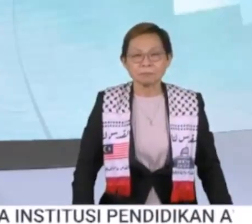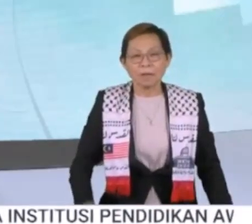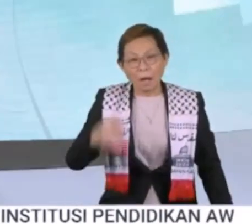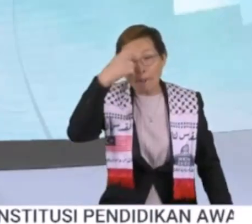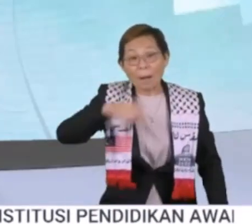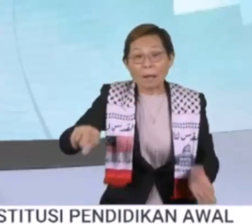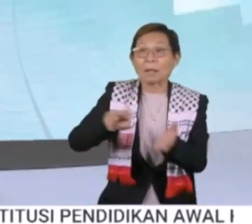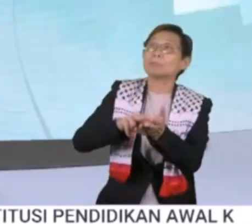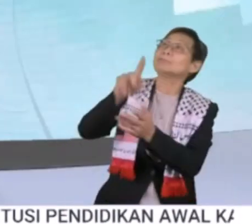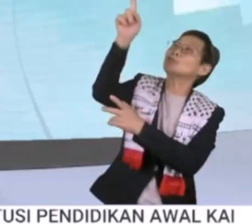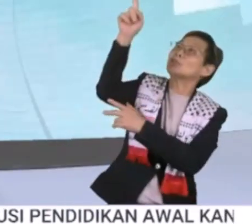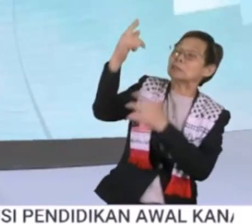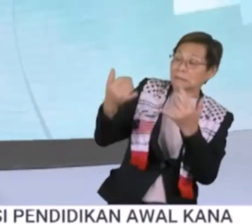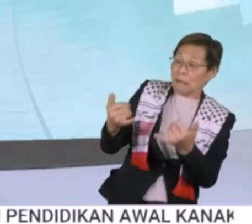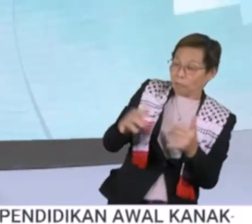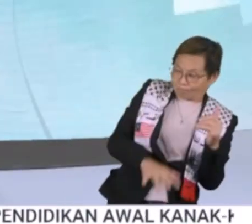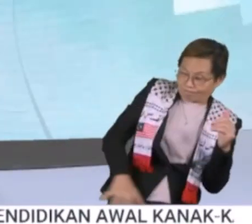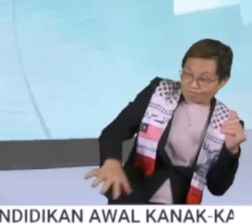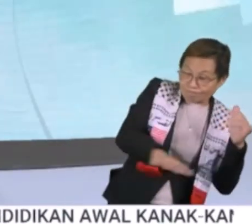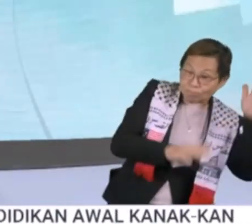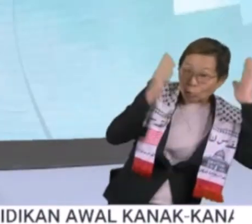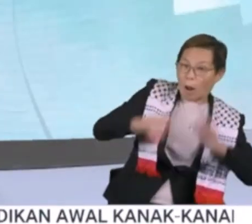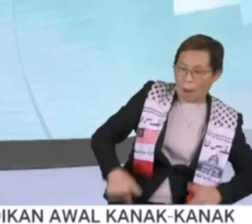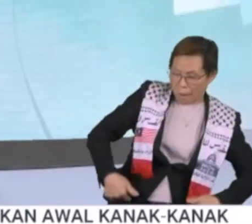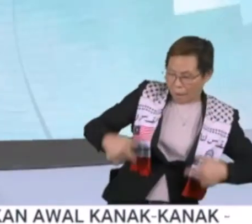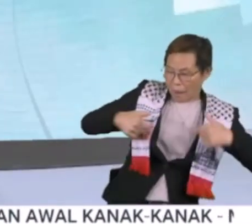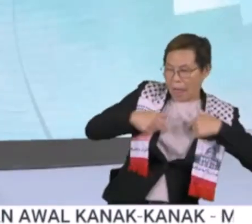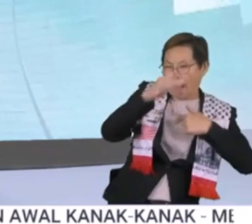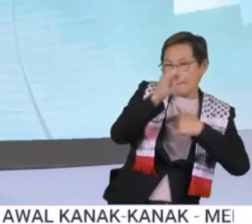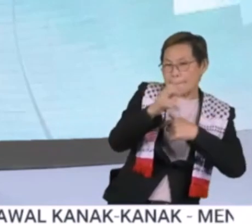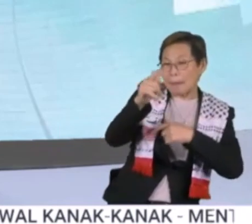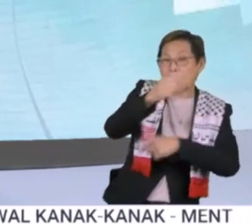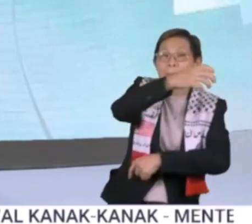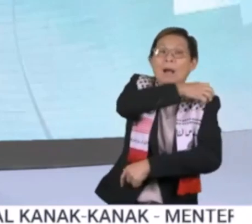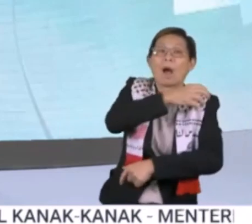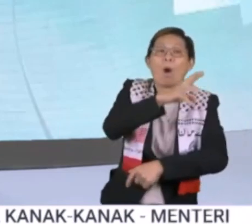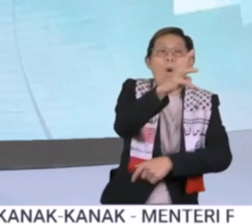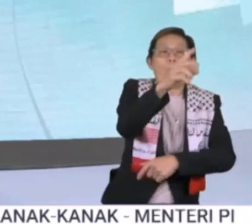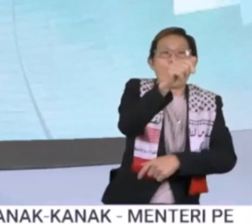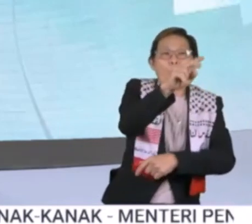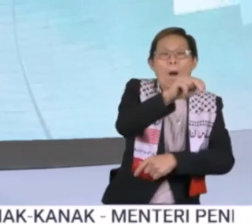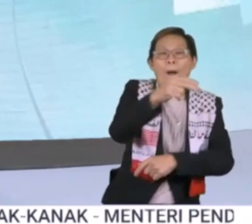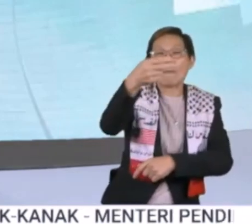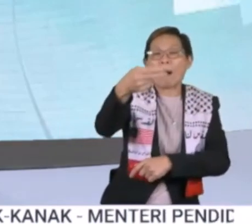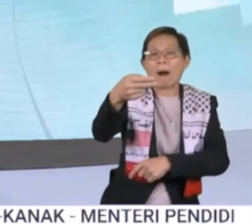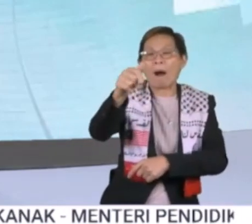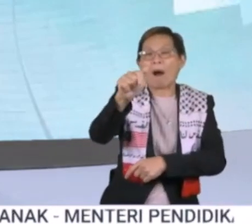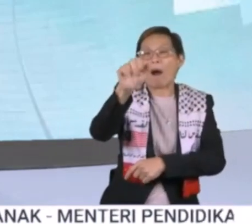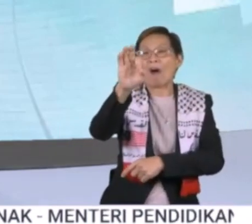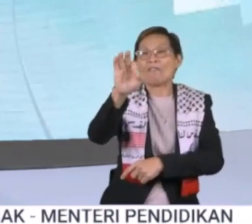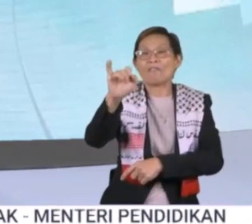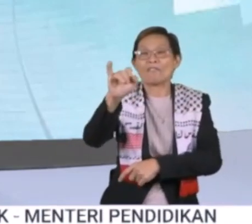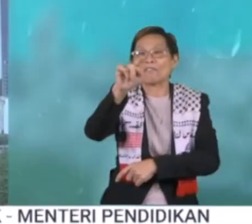Baik, saudara, bagi laporan cuaca semasa seluruh negara, langsung ke Met Malaysia bersama pegawainya Wan Muhammad Hafiz Hussein. Silakan, Wan.